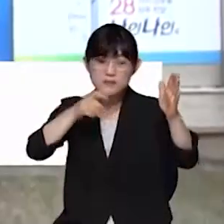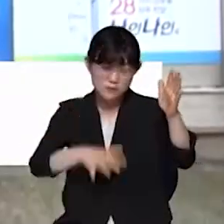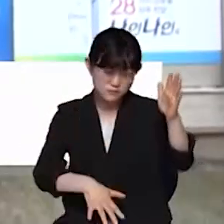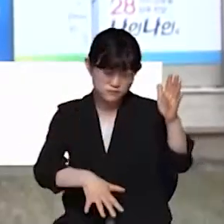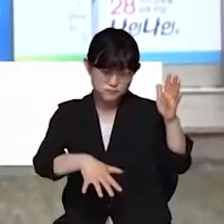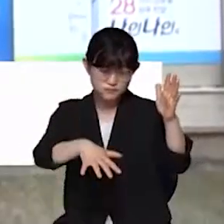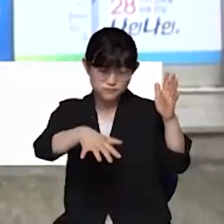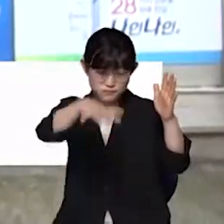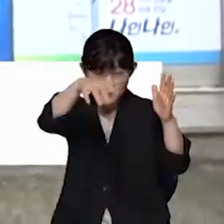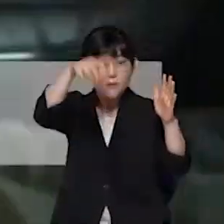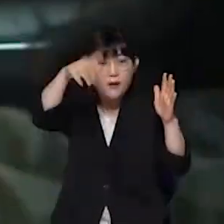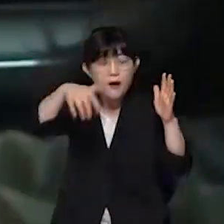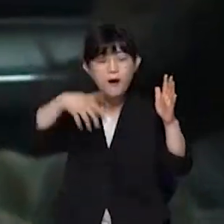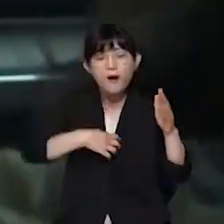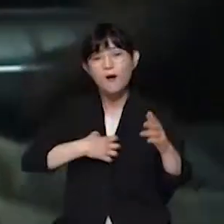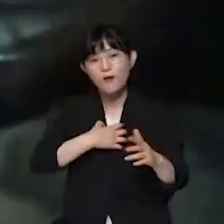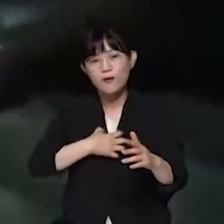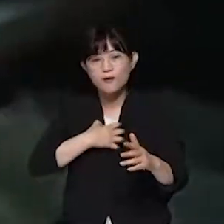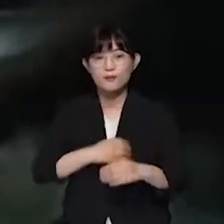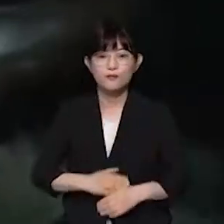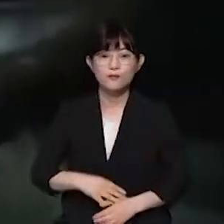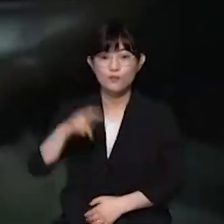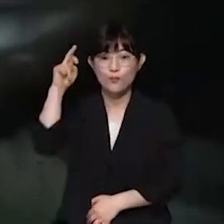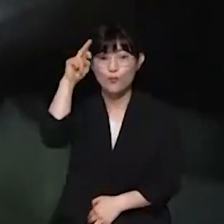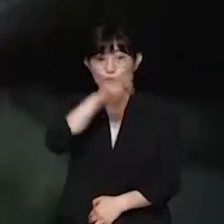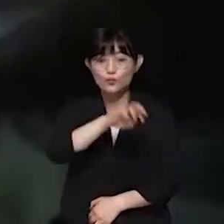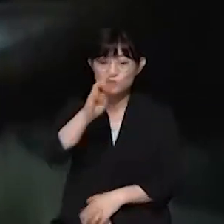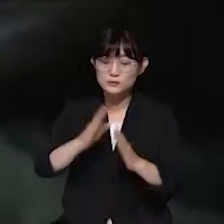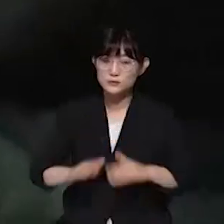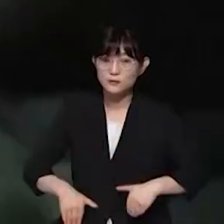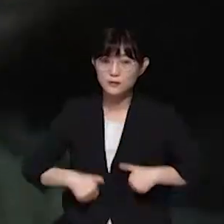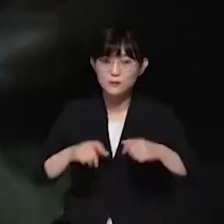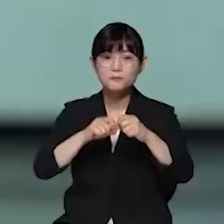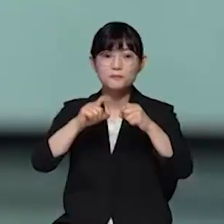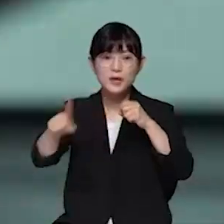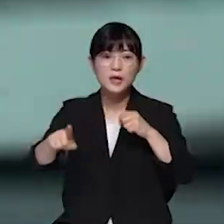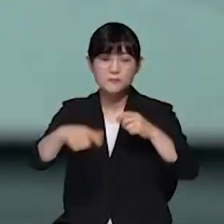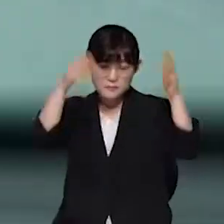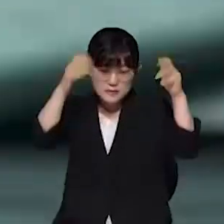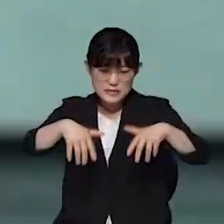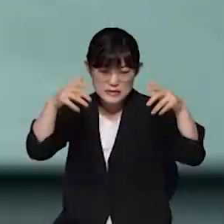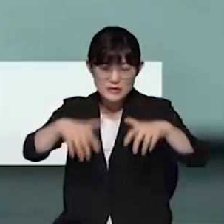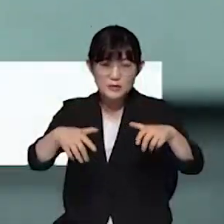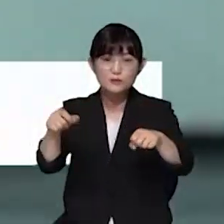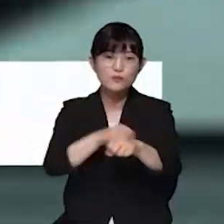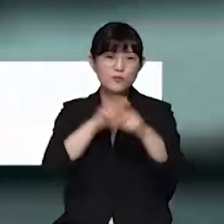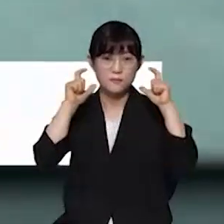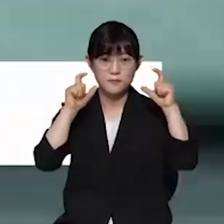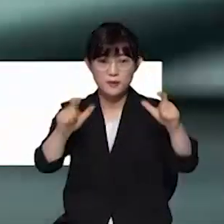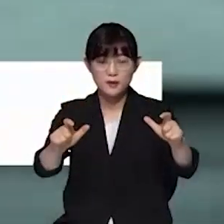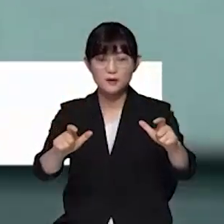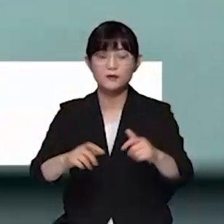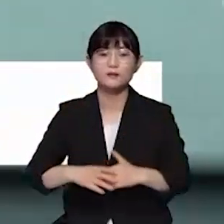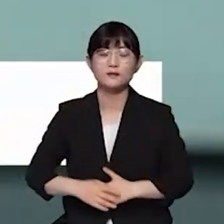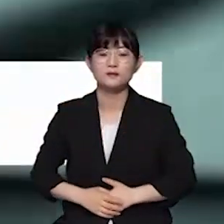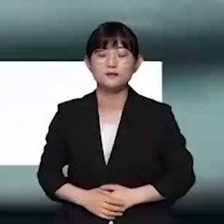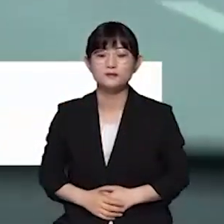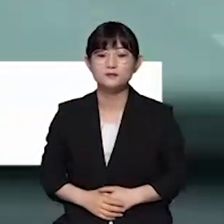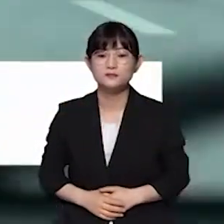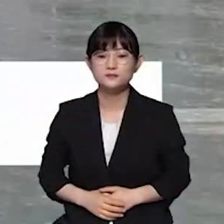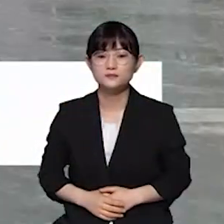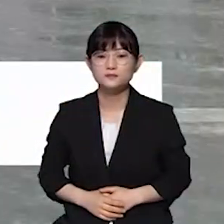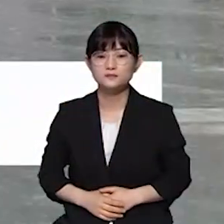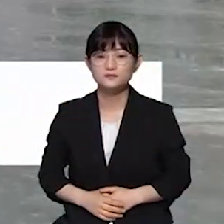오면 걱정이 되고. 오늘 오전 광주 전남 대부분의 지역엔 호우특보가 내려지면서 많은 양의 비가